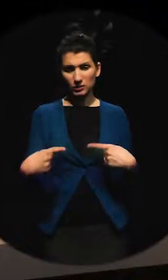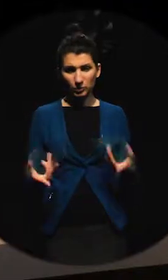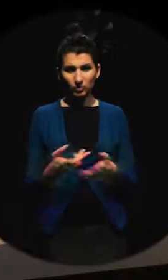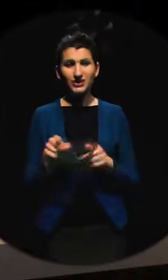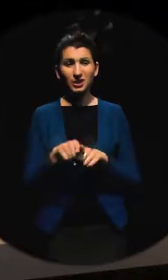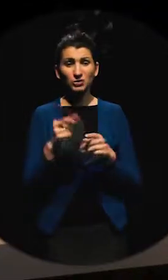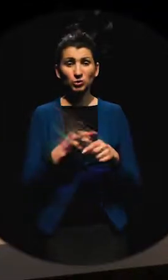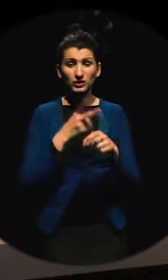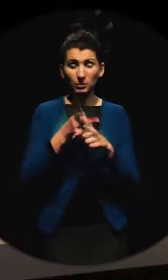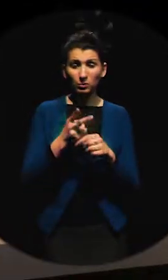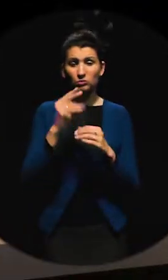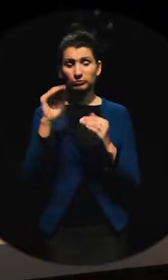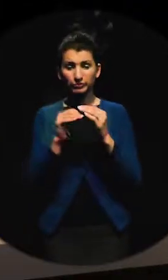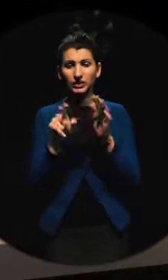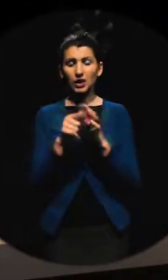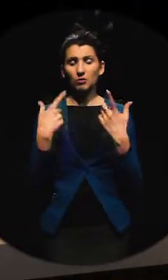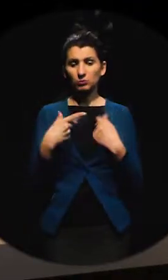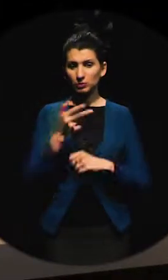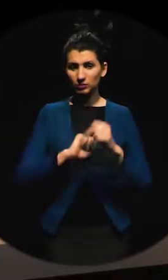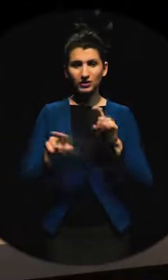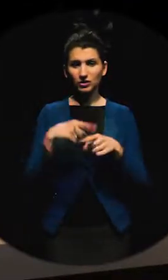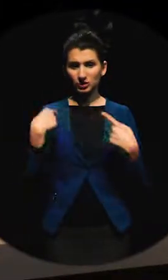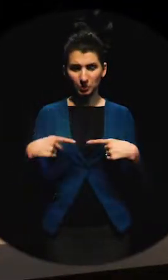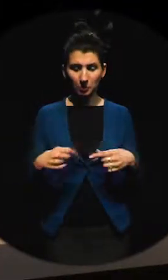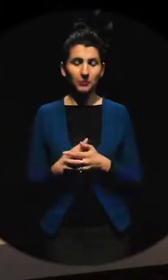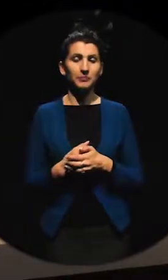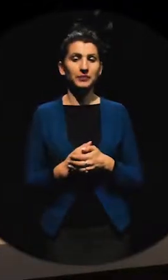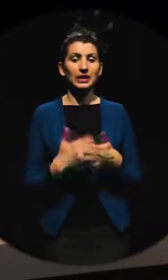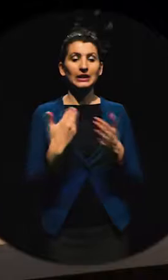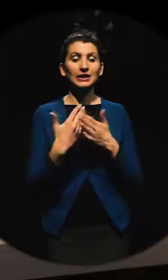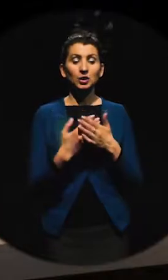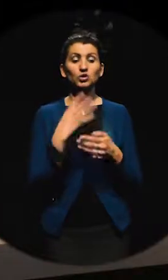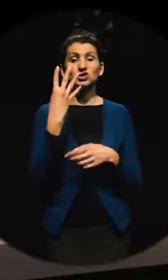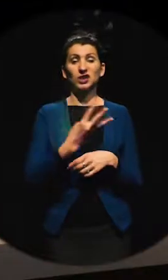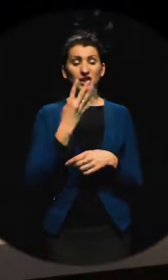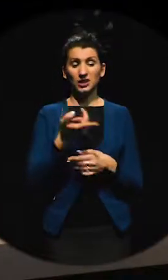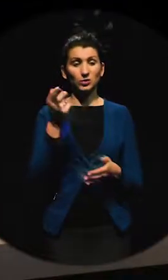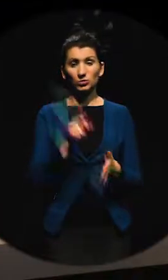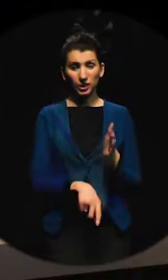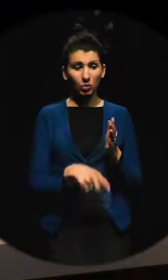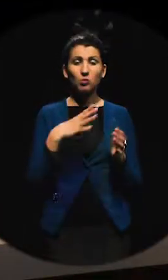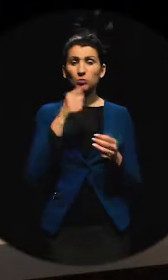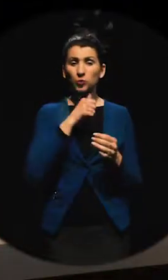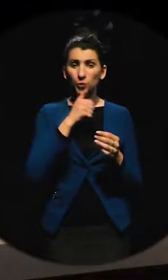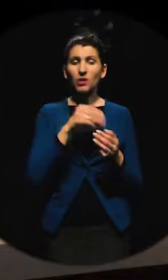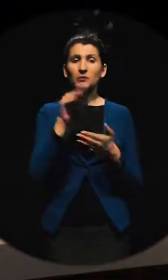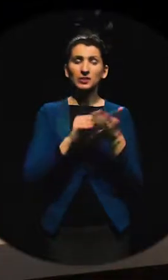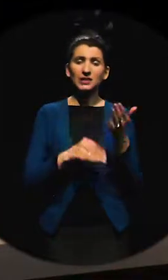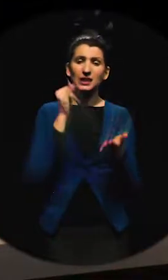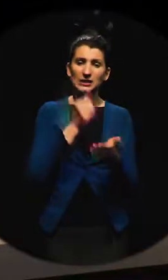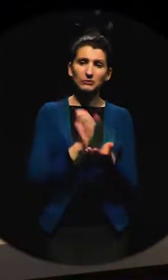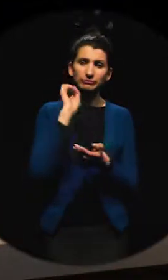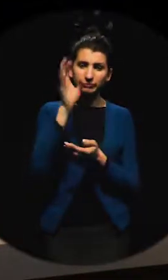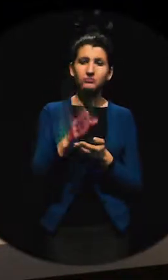dostępności rzeczywiście do sfery publicznej. W związku z czym po 4 latach nieudanych zabiegów, petycji, pisania